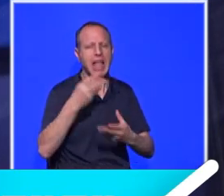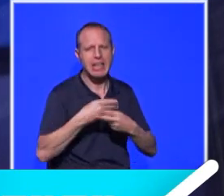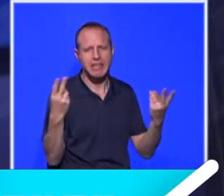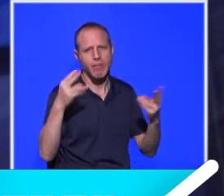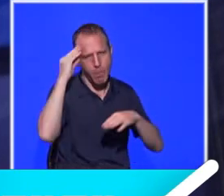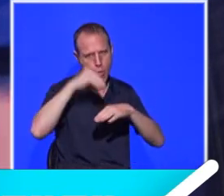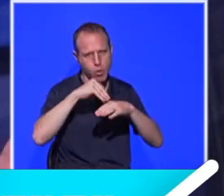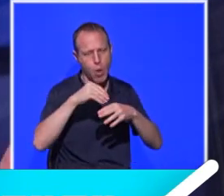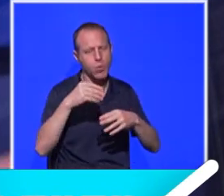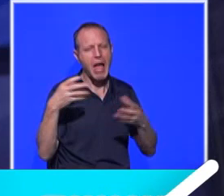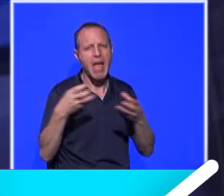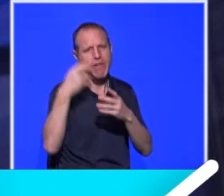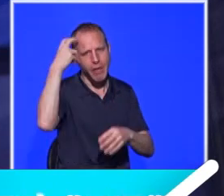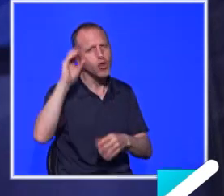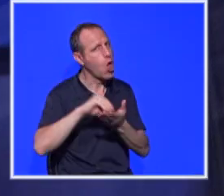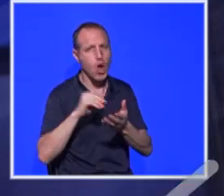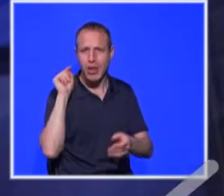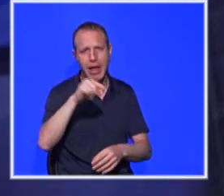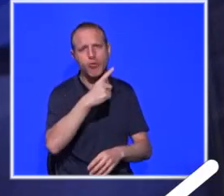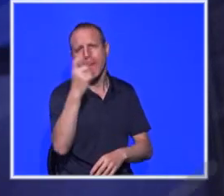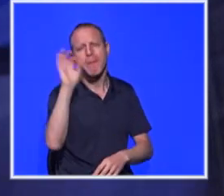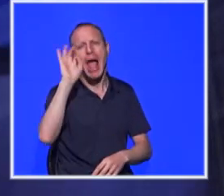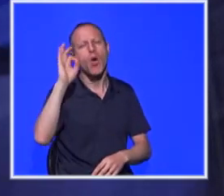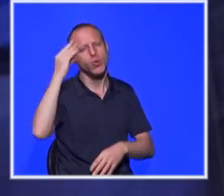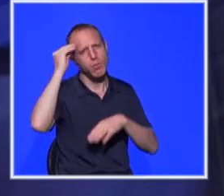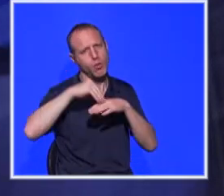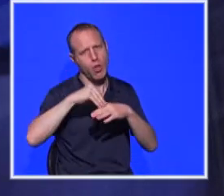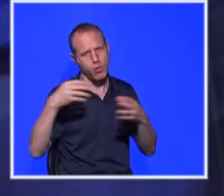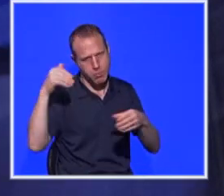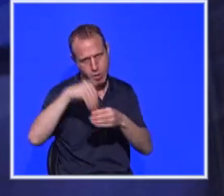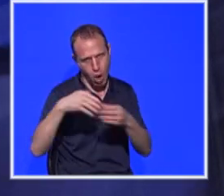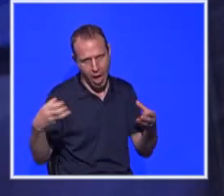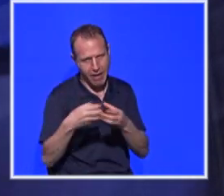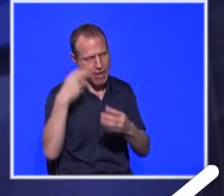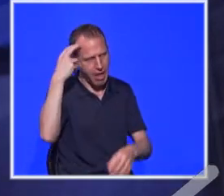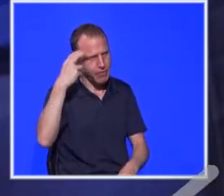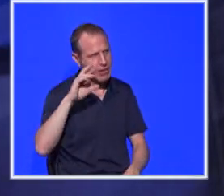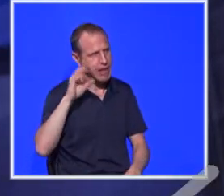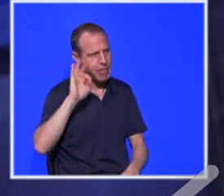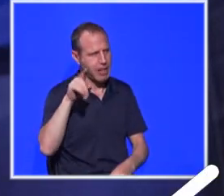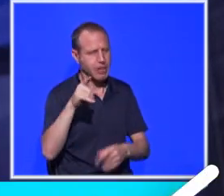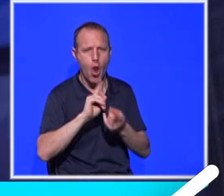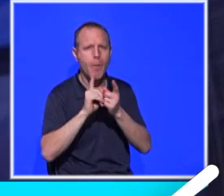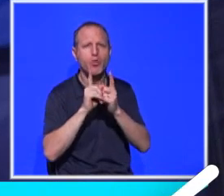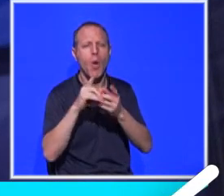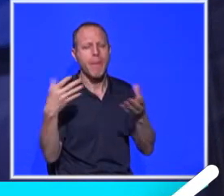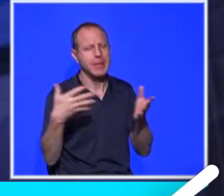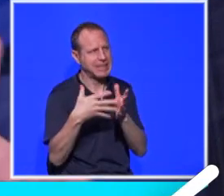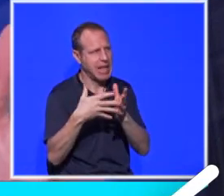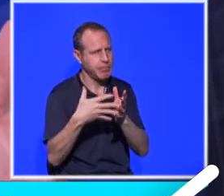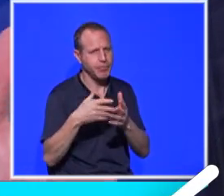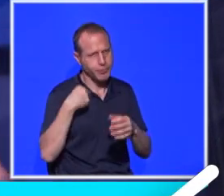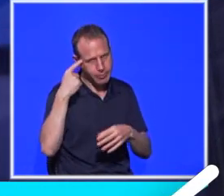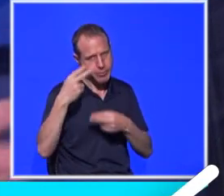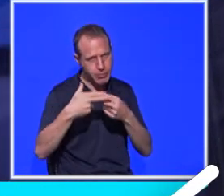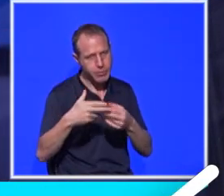הערבית, אנחנו אפילו עוד לא הגענו ל-100% מודעות בתוך החברה הערבית, אז כמובן שעדיין זה לא מתורגם בסקרים. אני חושב שלקראת